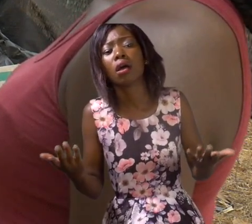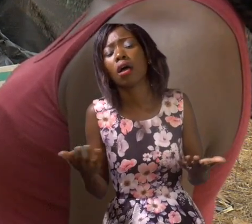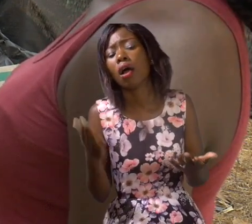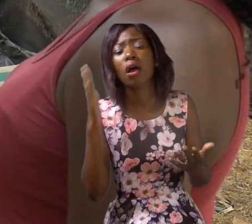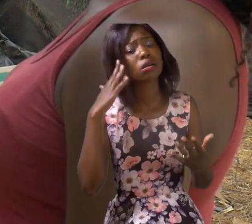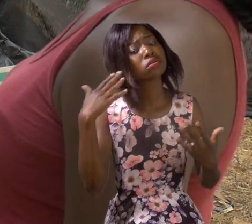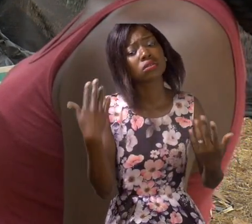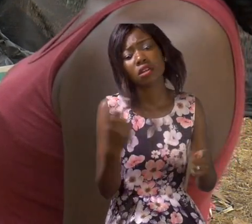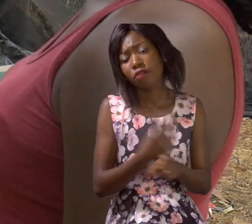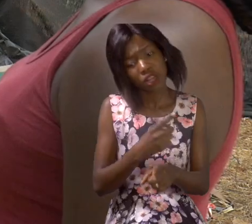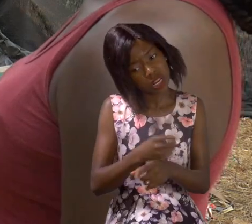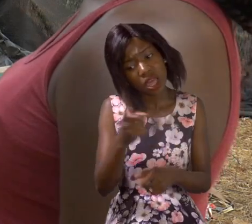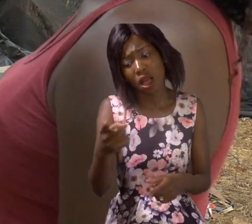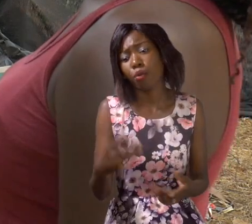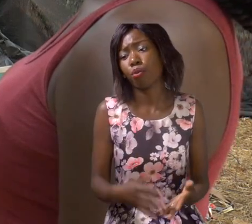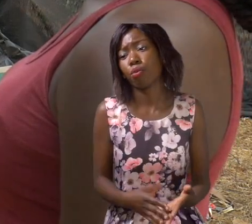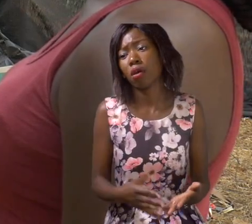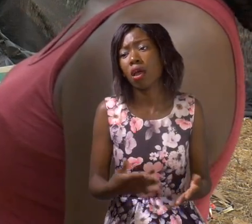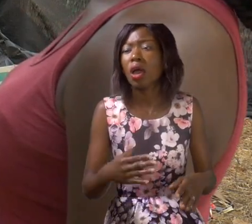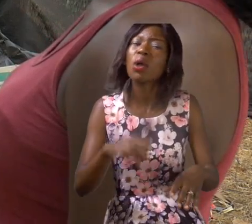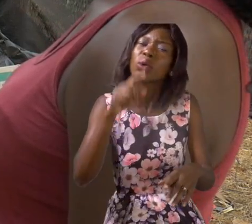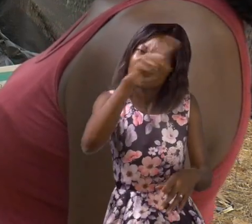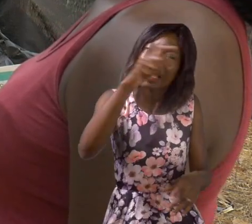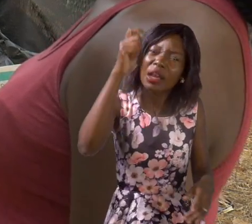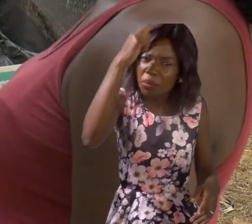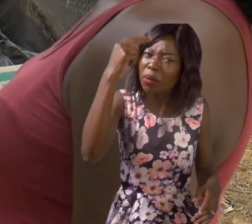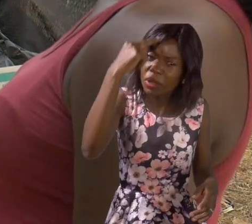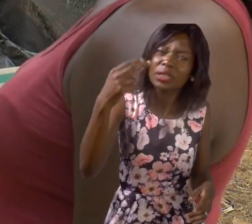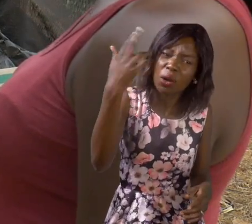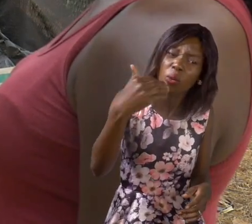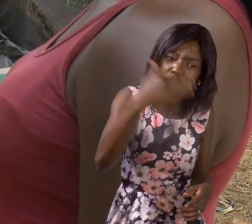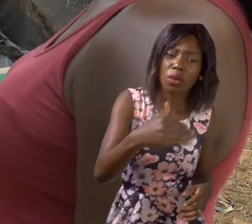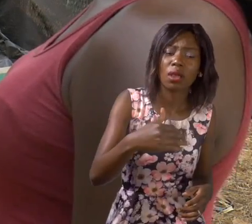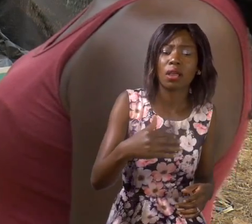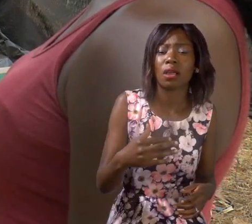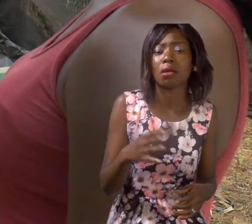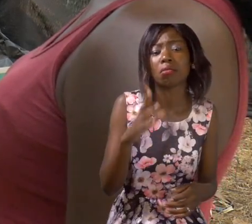would. I ask him was the chin with you.